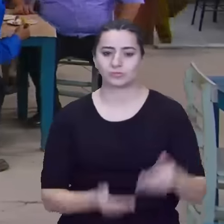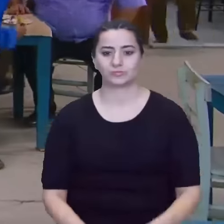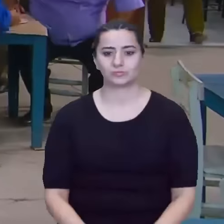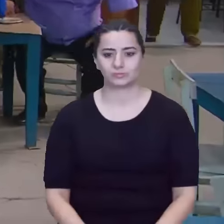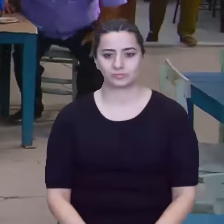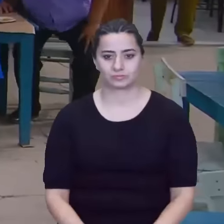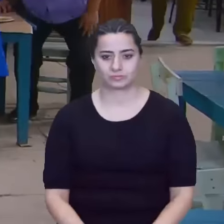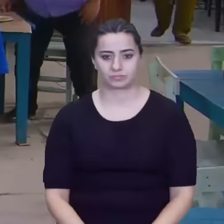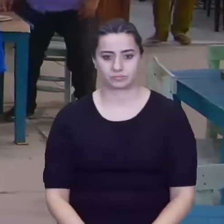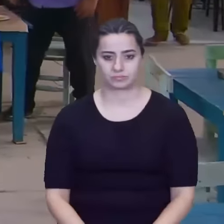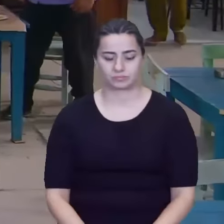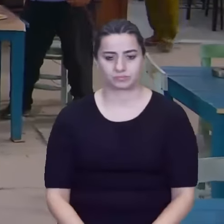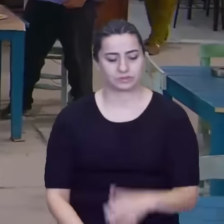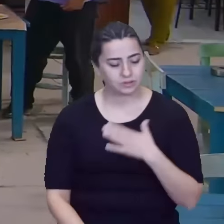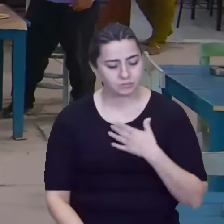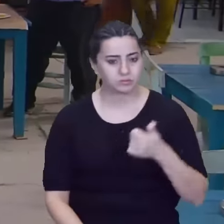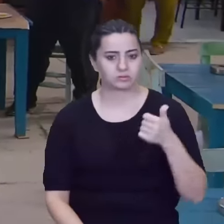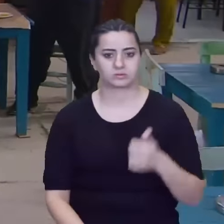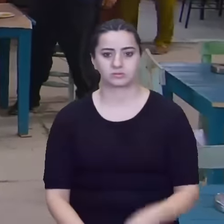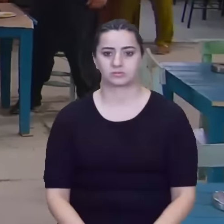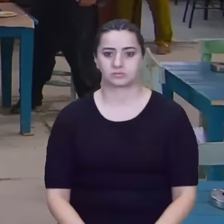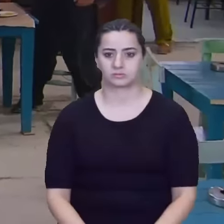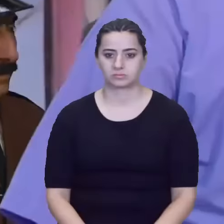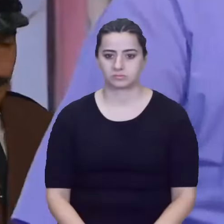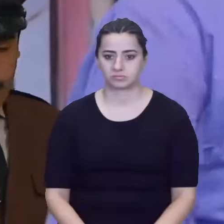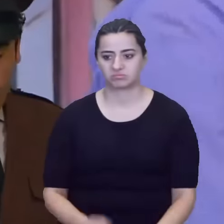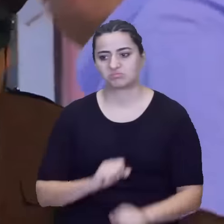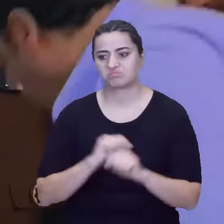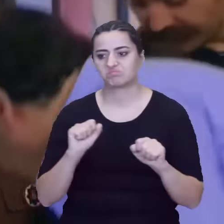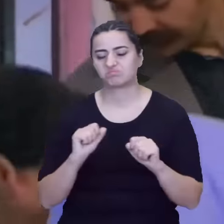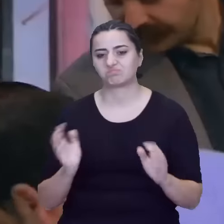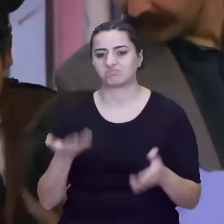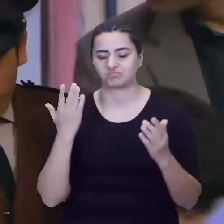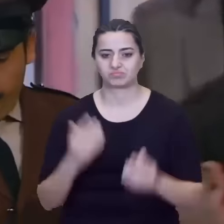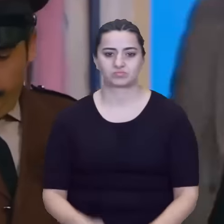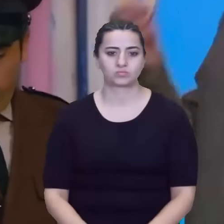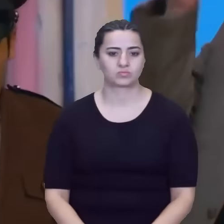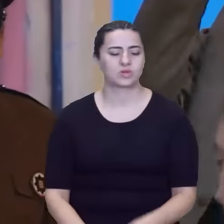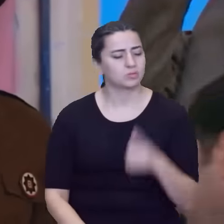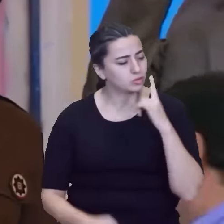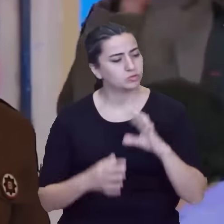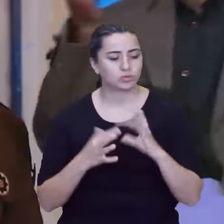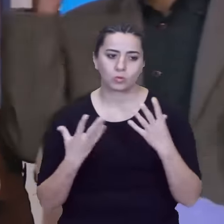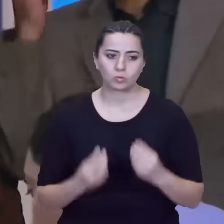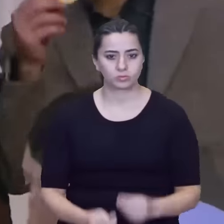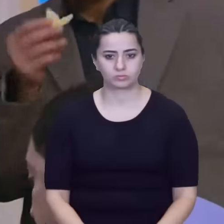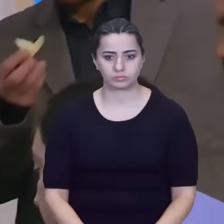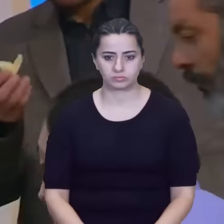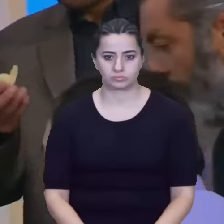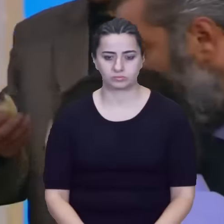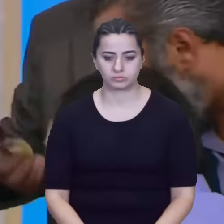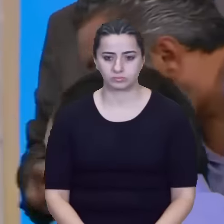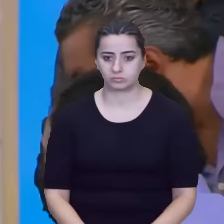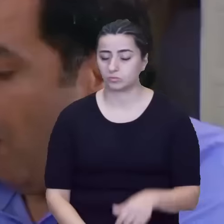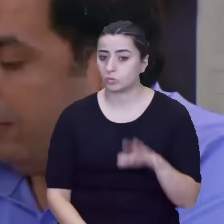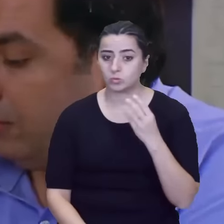buyurun. Saygılar başkanım. Verici işi patladı ha. Evet ya. Halleder, öyle dediğine bakmayın. Ha. Hayır. Ben sana